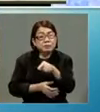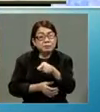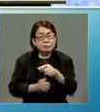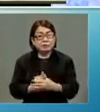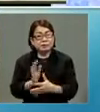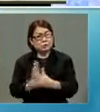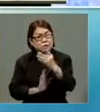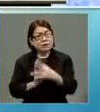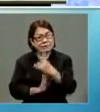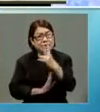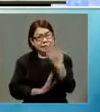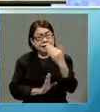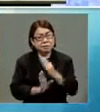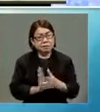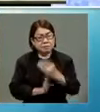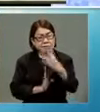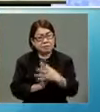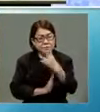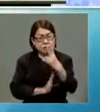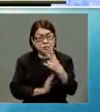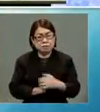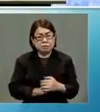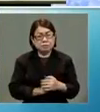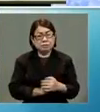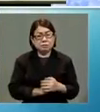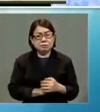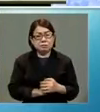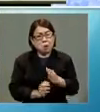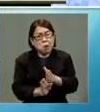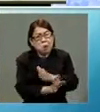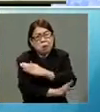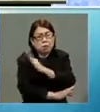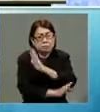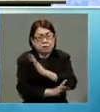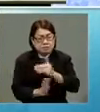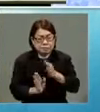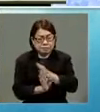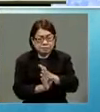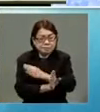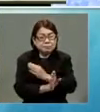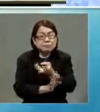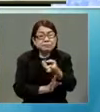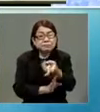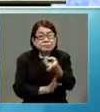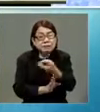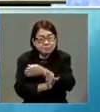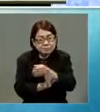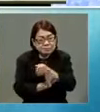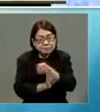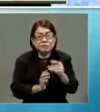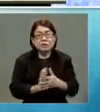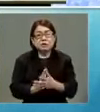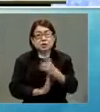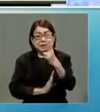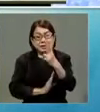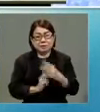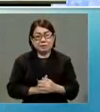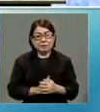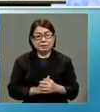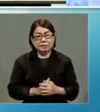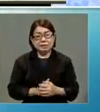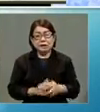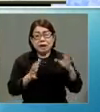ดาห์ที่ผ่านมาละเอาใกล้ๆตั้งแต่ช่วงเวลาที่เราประกาศการผ่อนคลายผมขออนุญาตใช้คำ